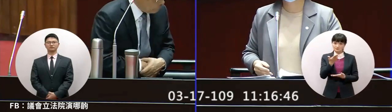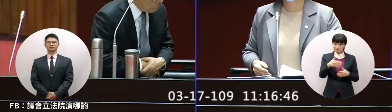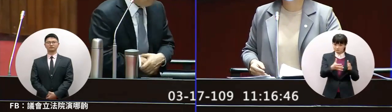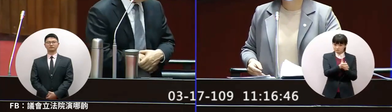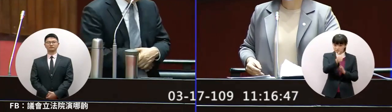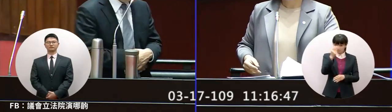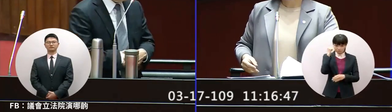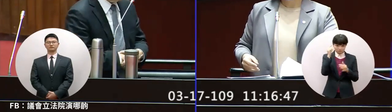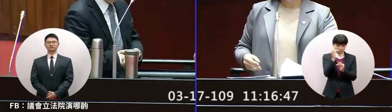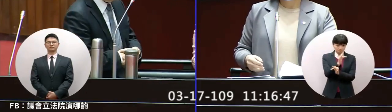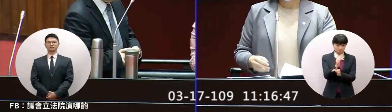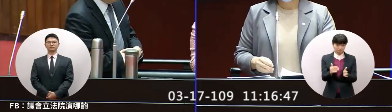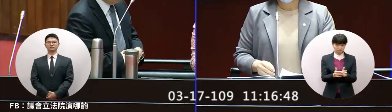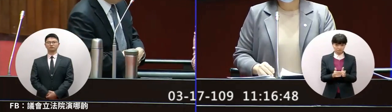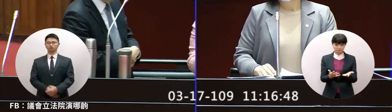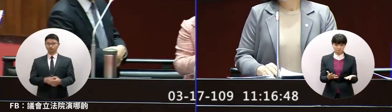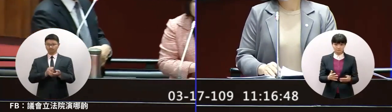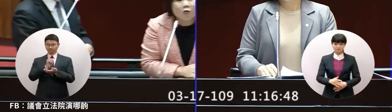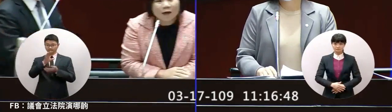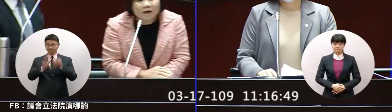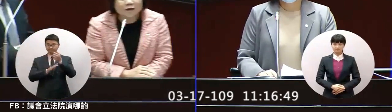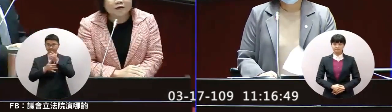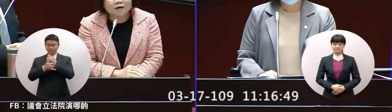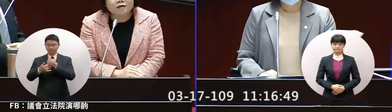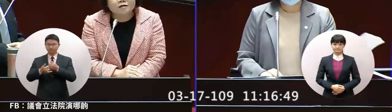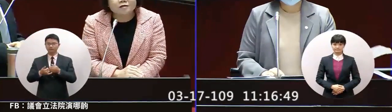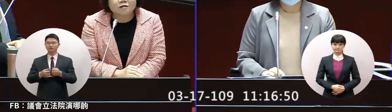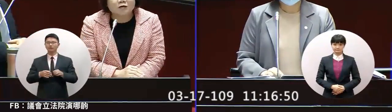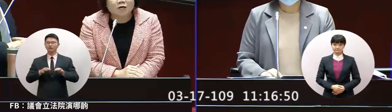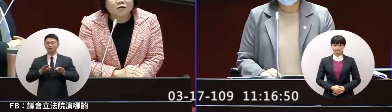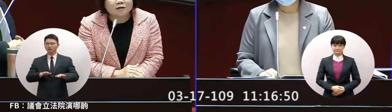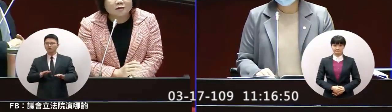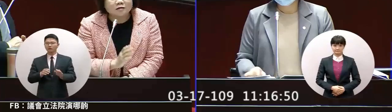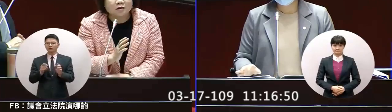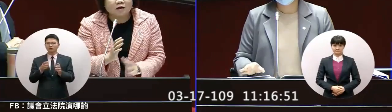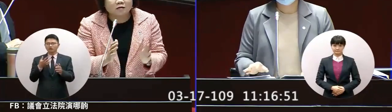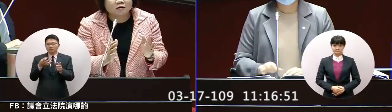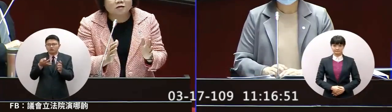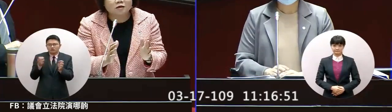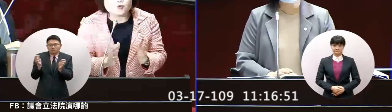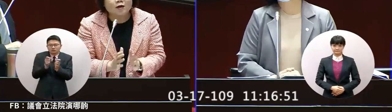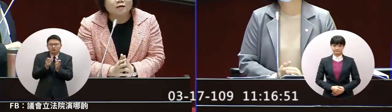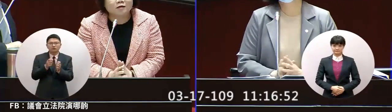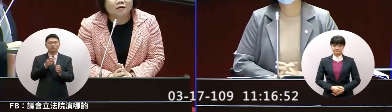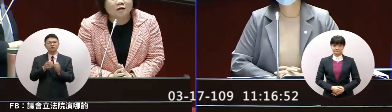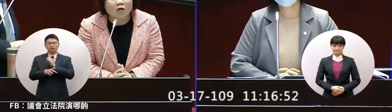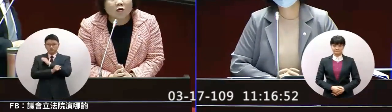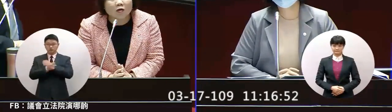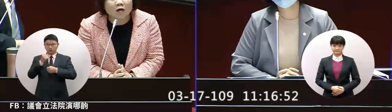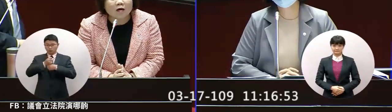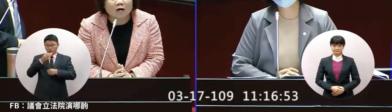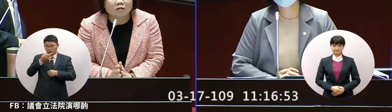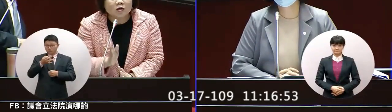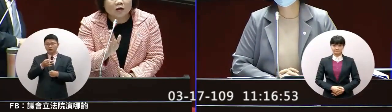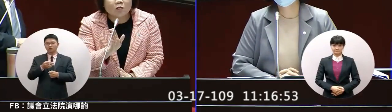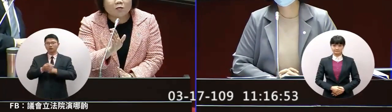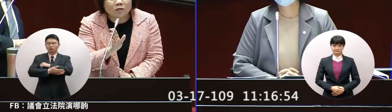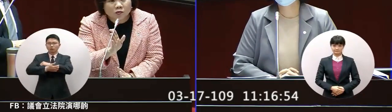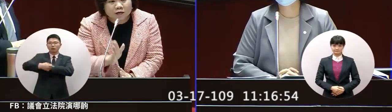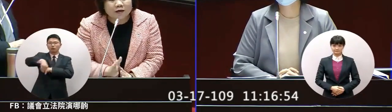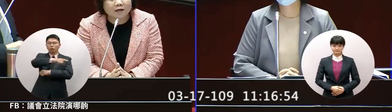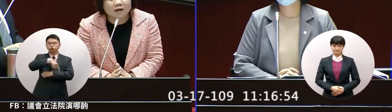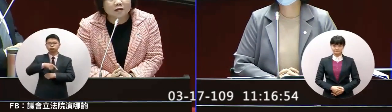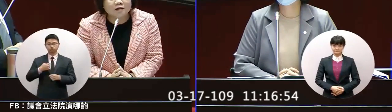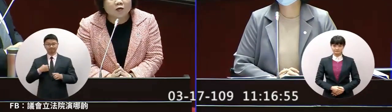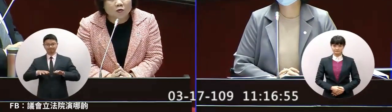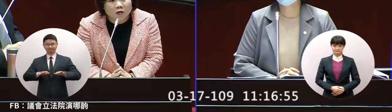没？ 报告委员，有关于贴近基本工资这一块的劳工，那我